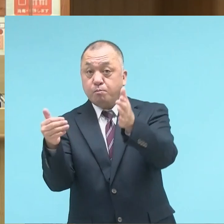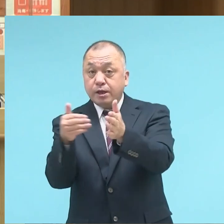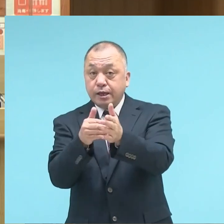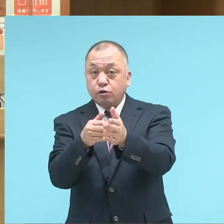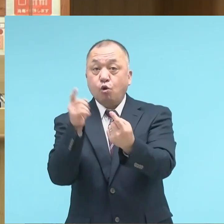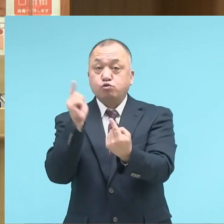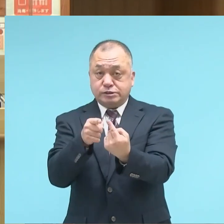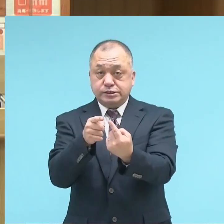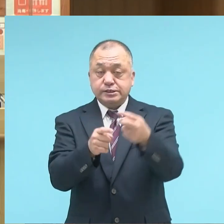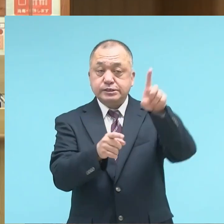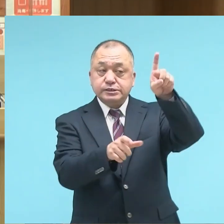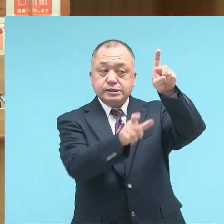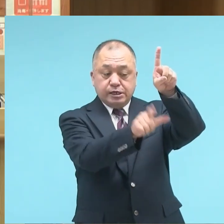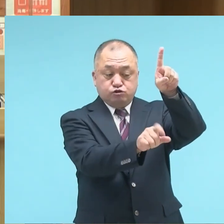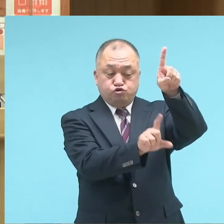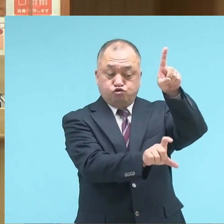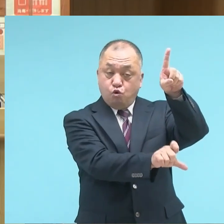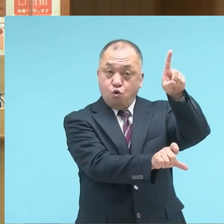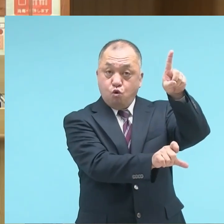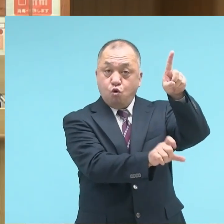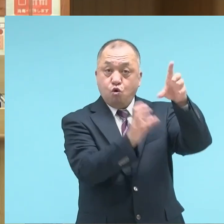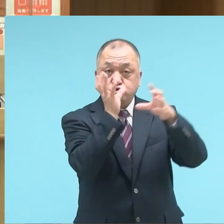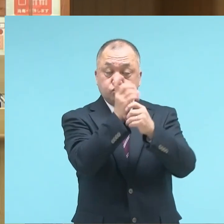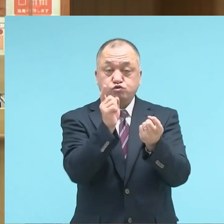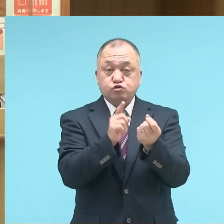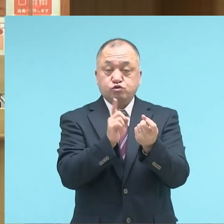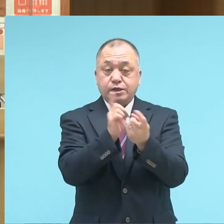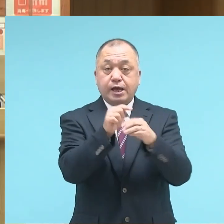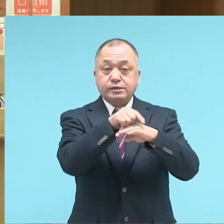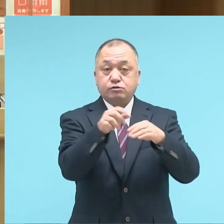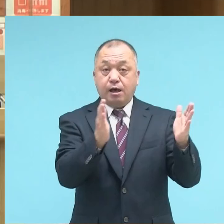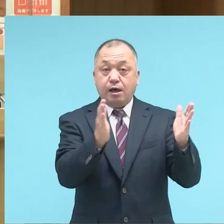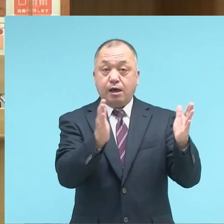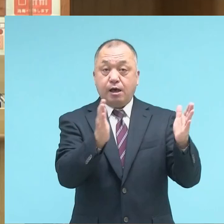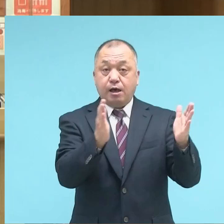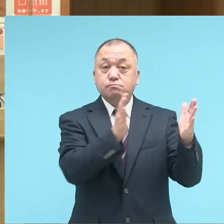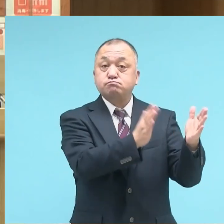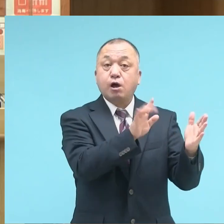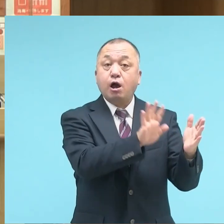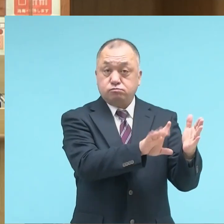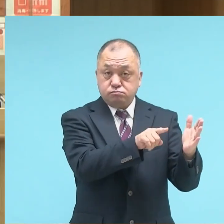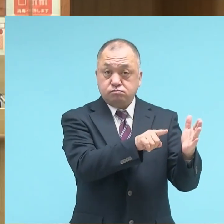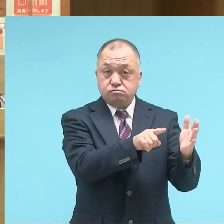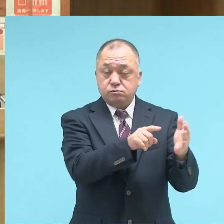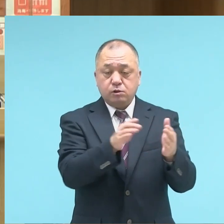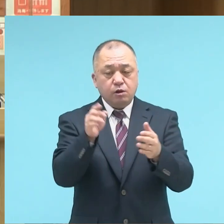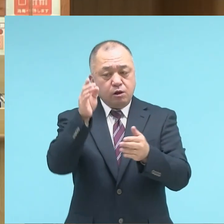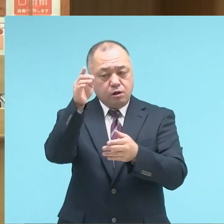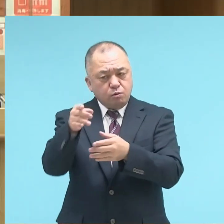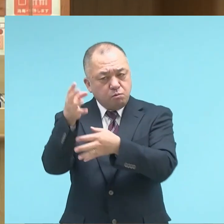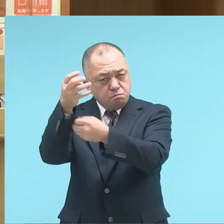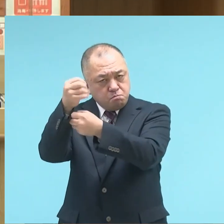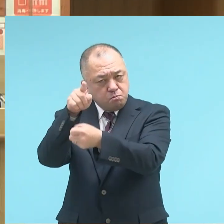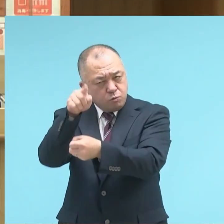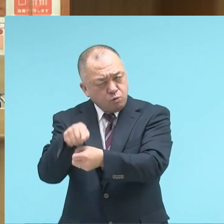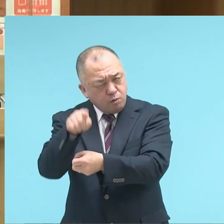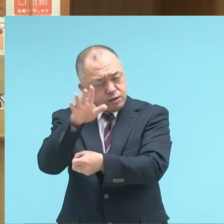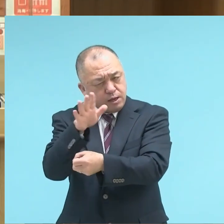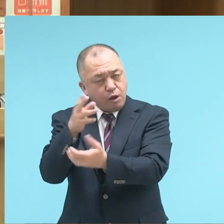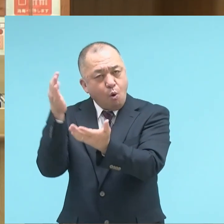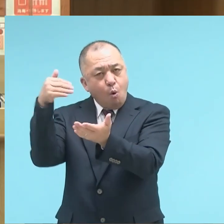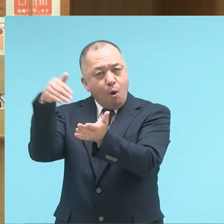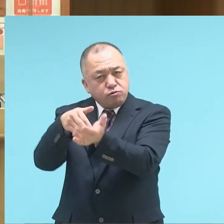置と1月15日までの集中対策期間というのがあるんですが、はい、この日をもって終わりにするというような判断